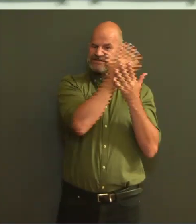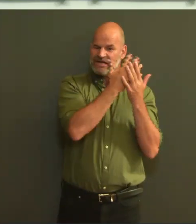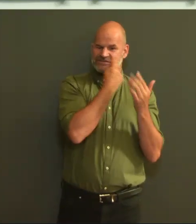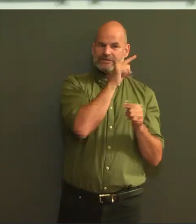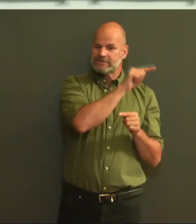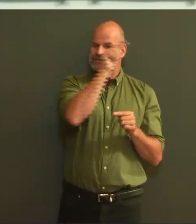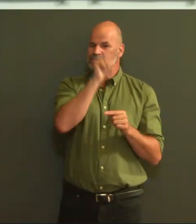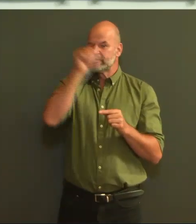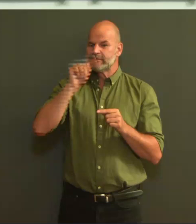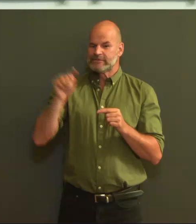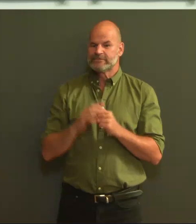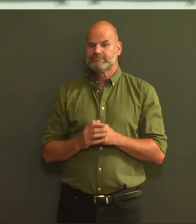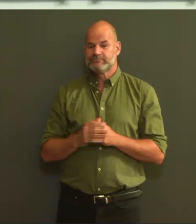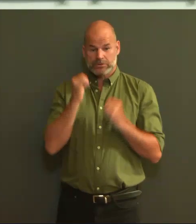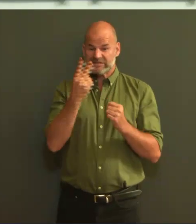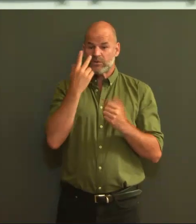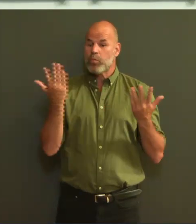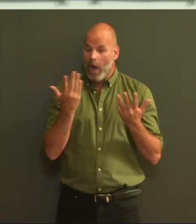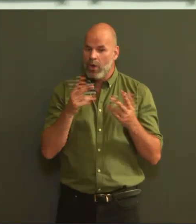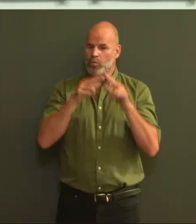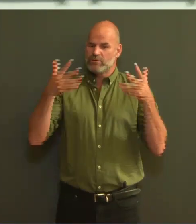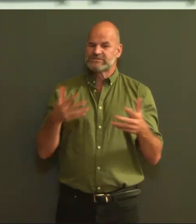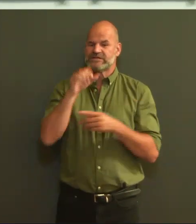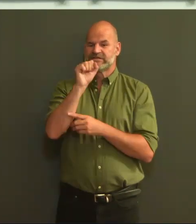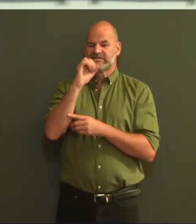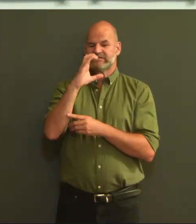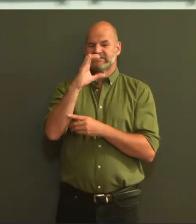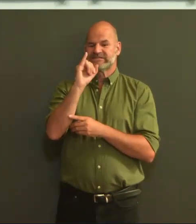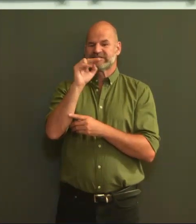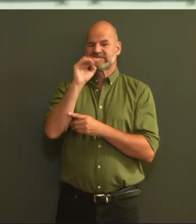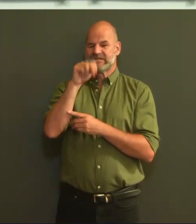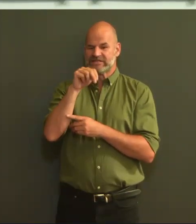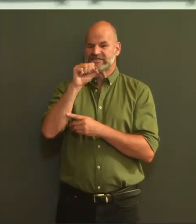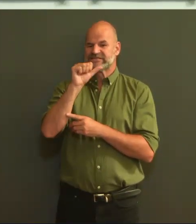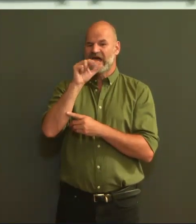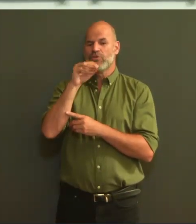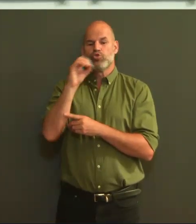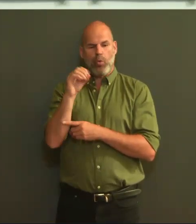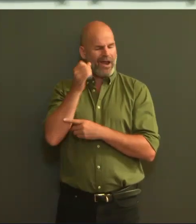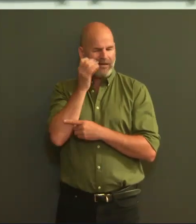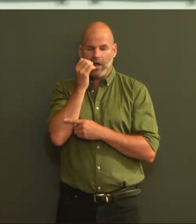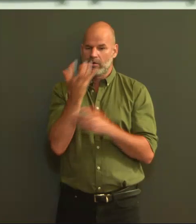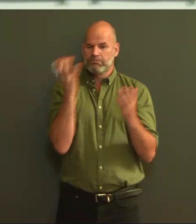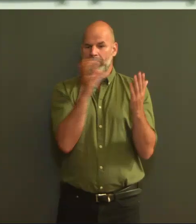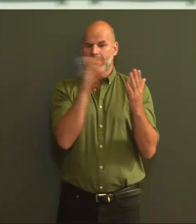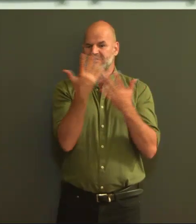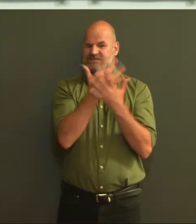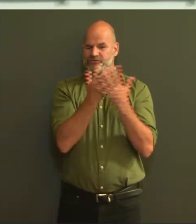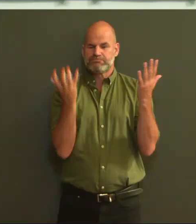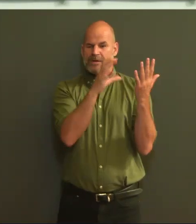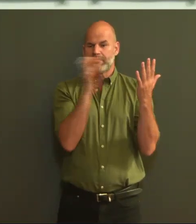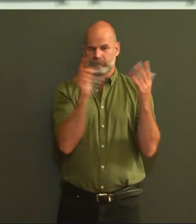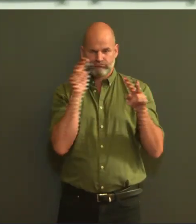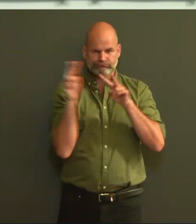In de bijgevoegde tabel ziet u dat de R-waarden momenteel in de meeste provincies boven 1 liggen. Dus dat